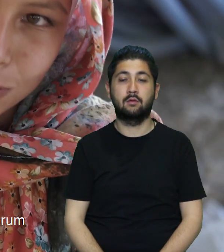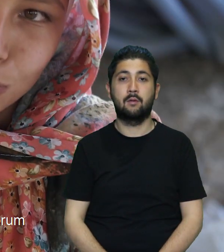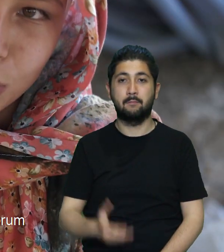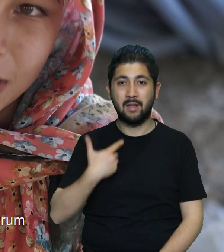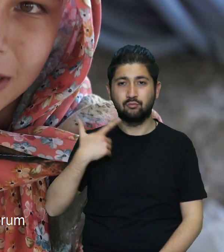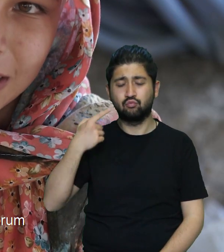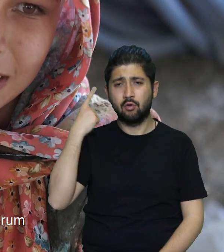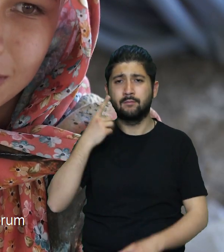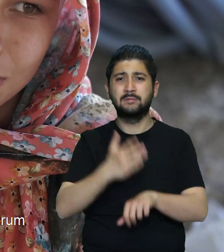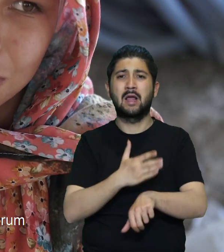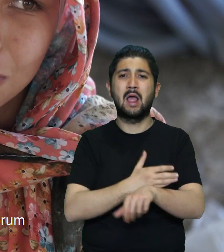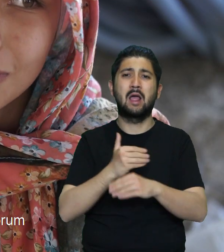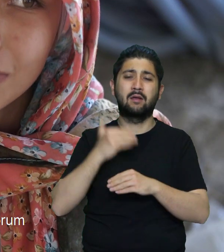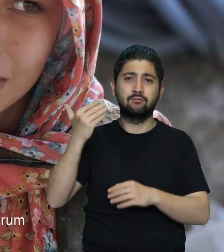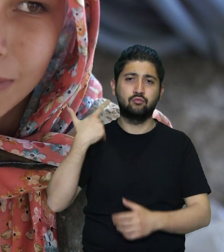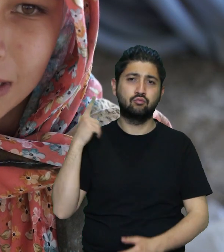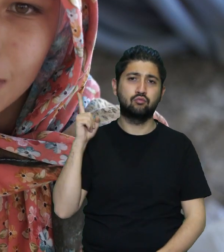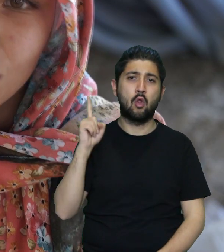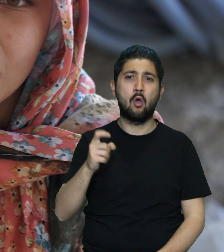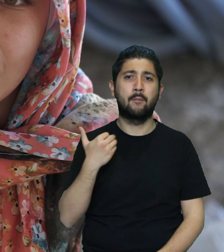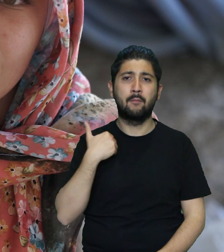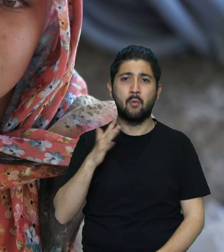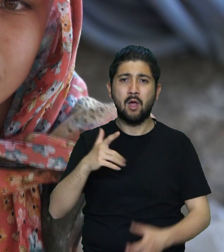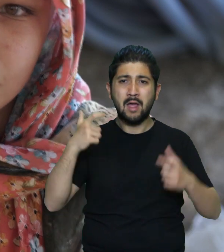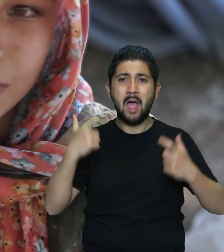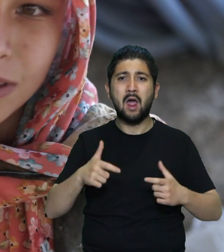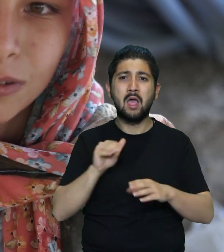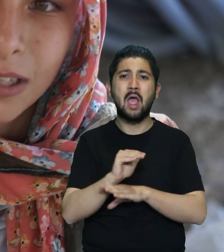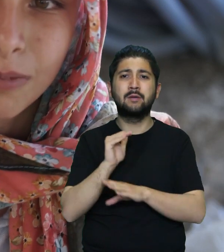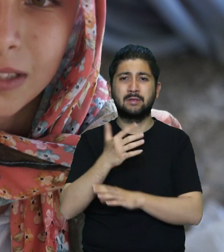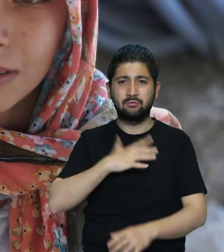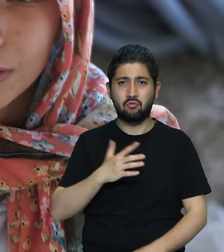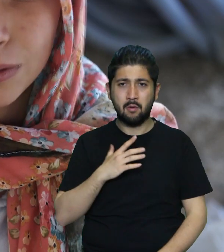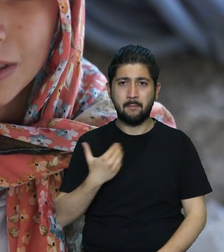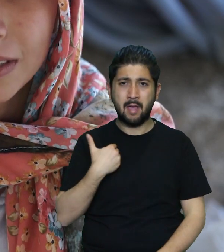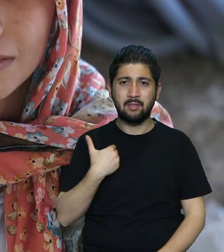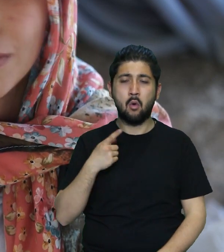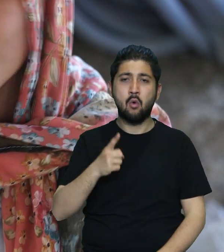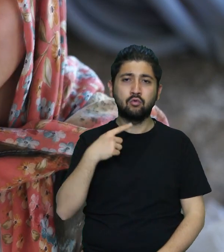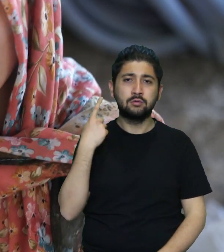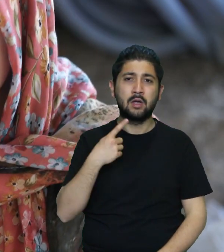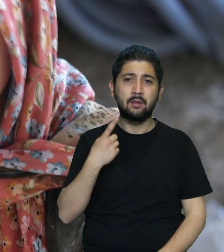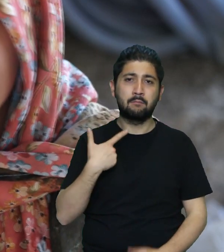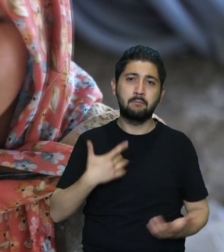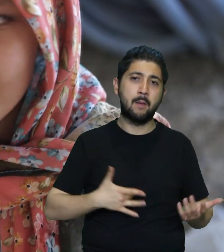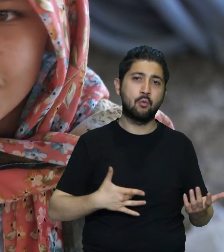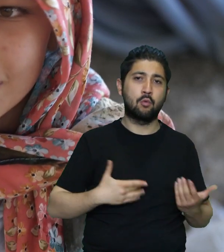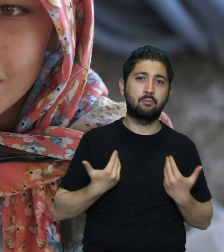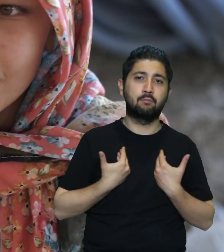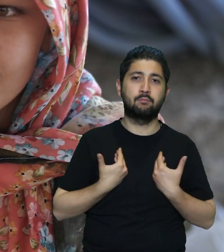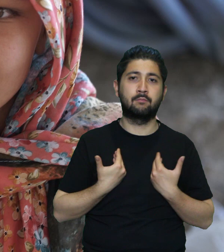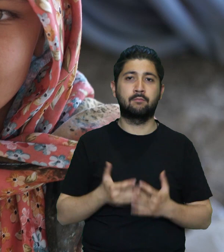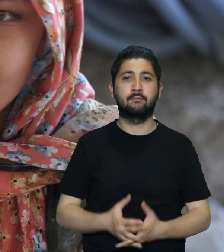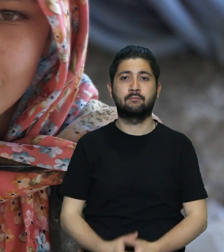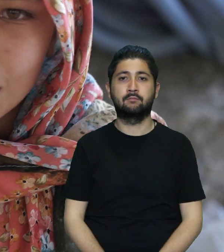şöyle düşünüyorum. Şehirdekileri soruyorum ki böyle yerlerde yaşamak istiyorlar. Ben de o yüzden memnunum. Eşarplı kız